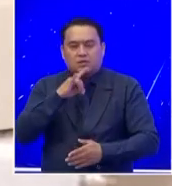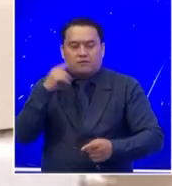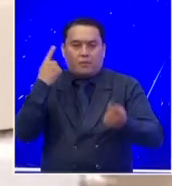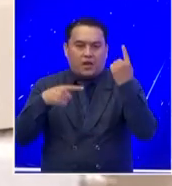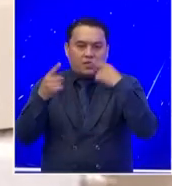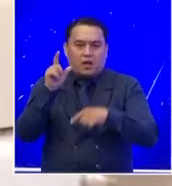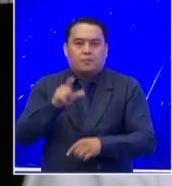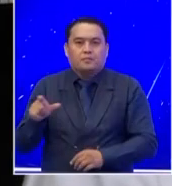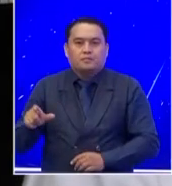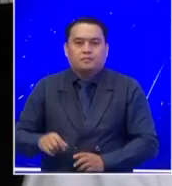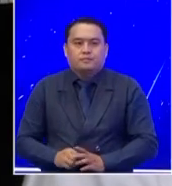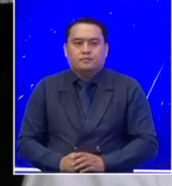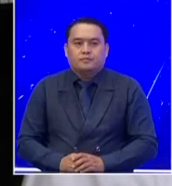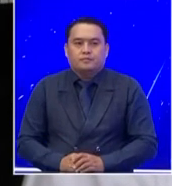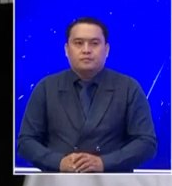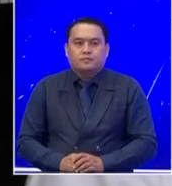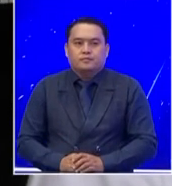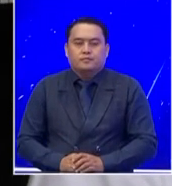поэта.